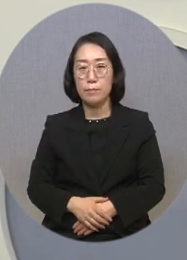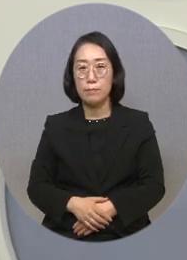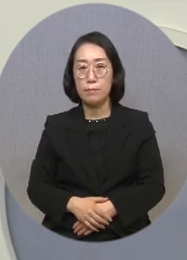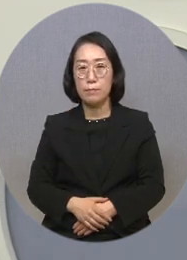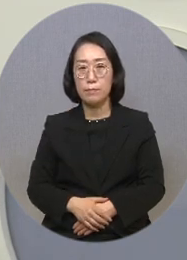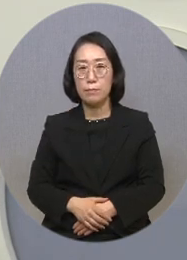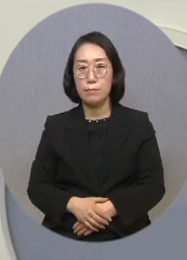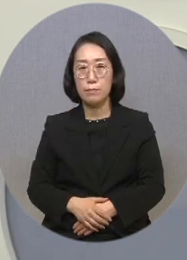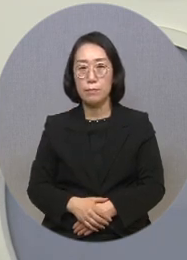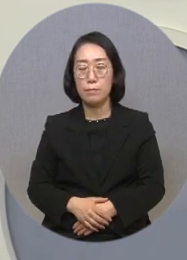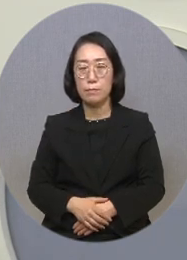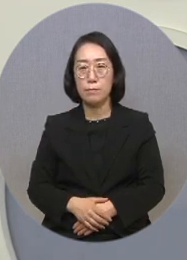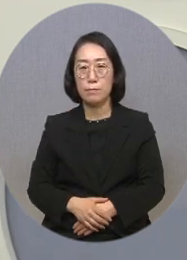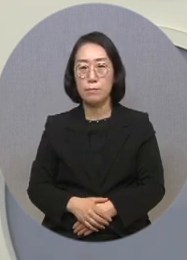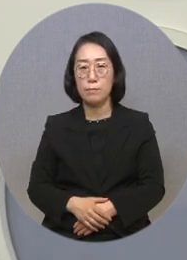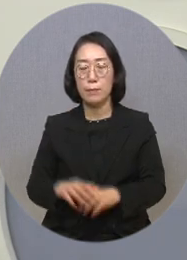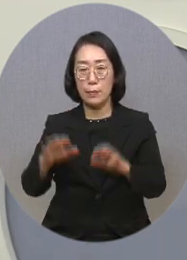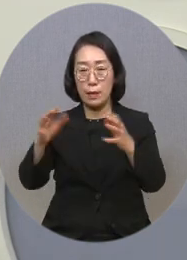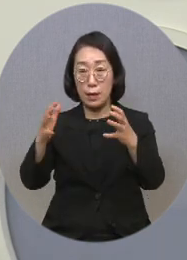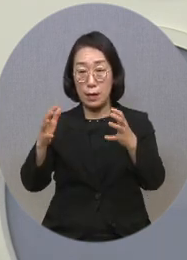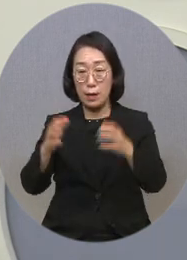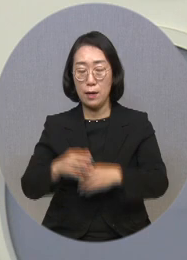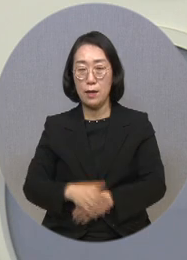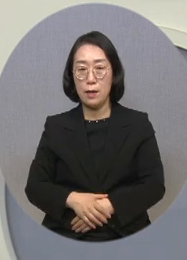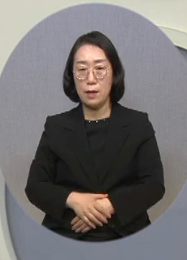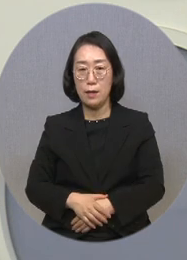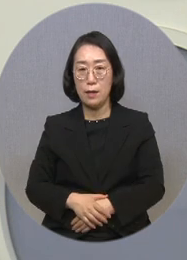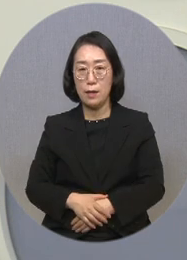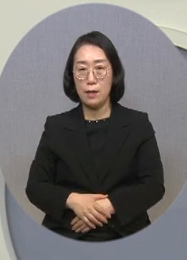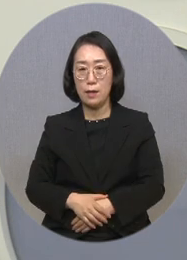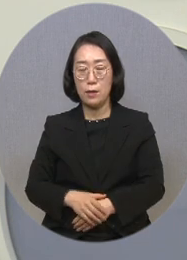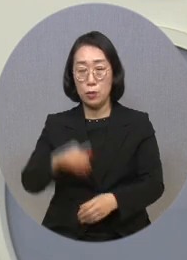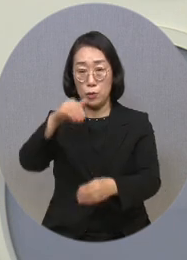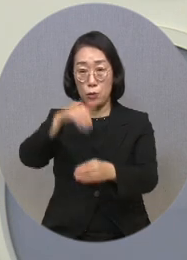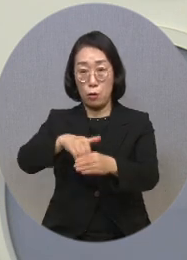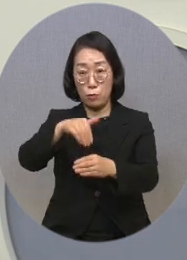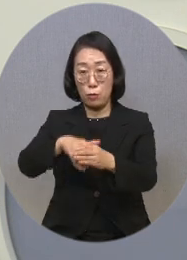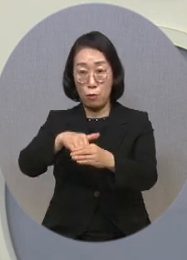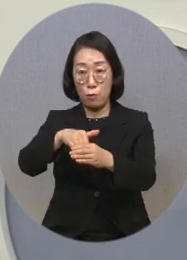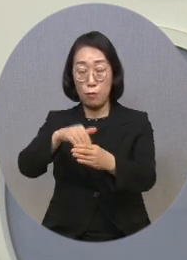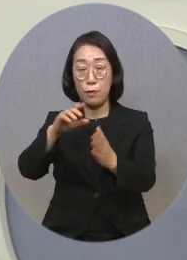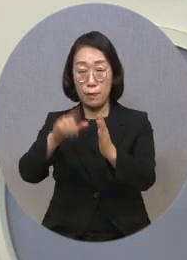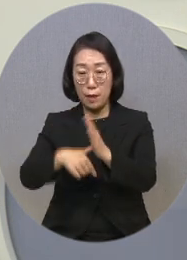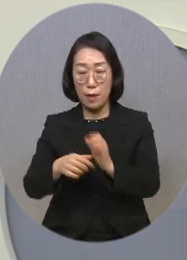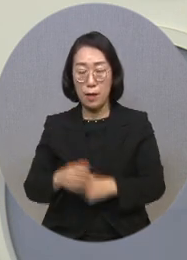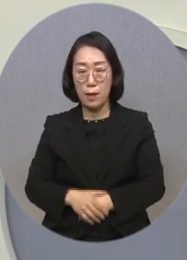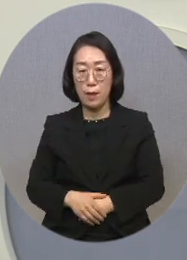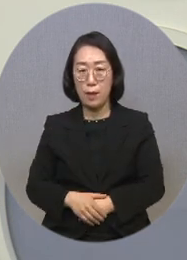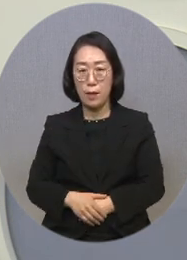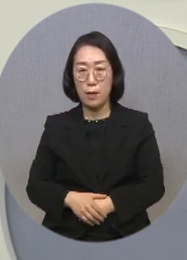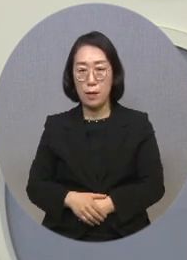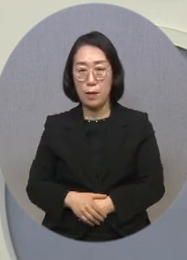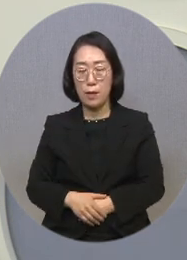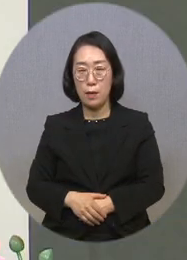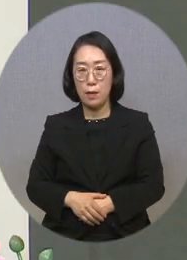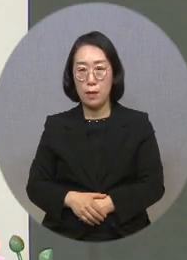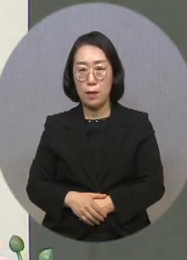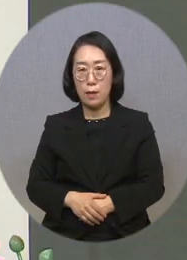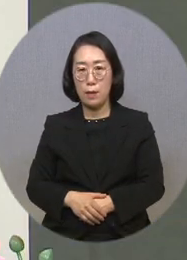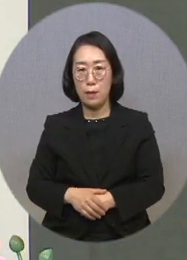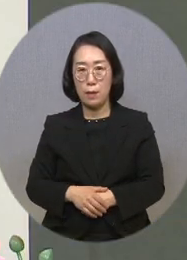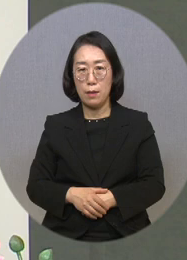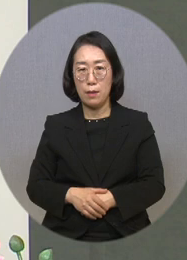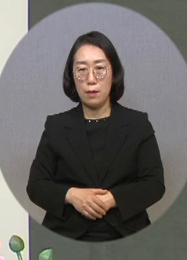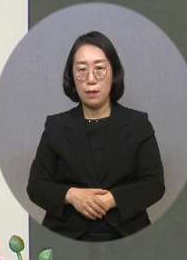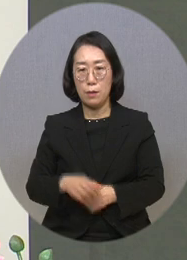제가 그 우리나라의 그 대선 때면은 이렇게 깊숙이